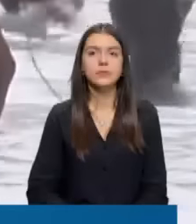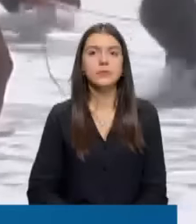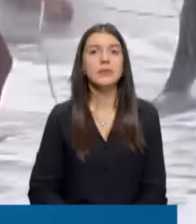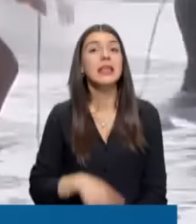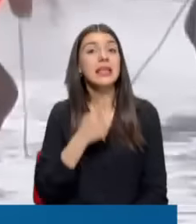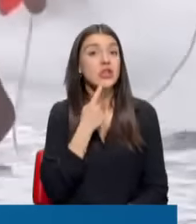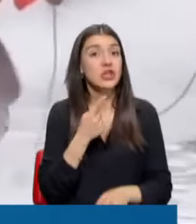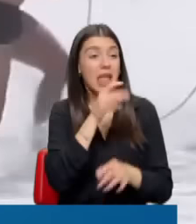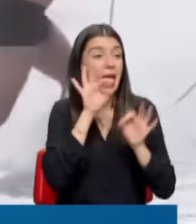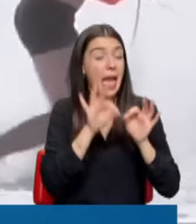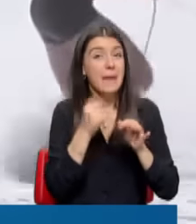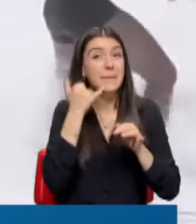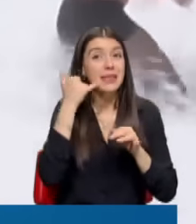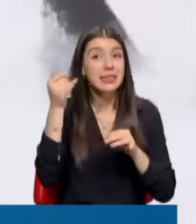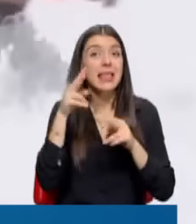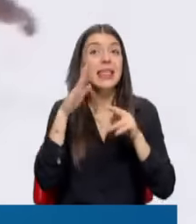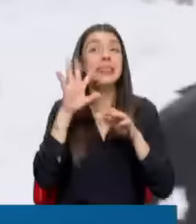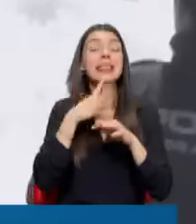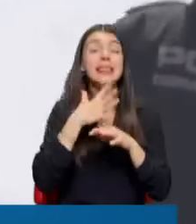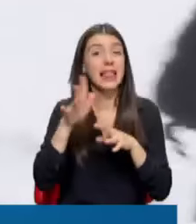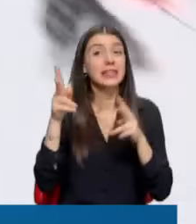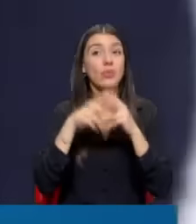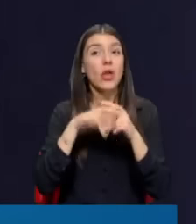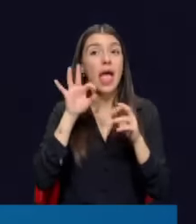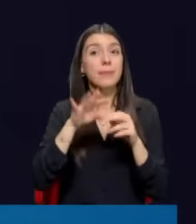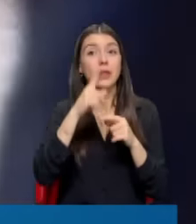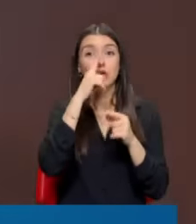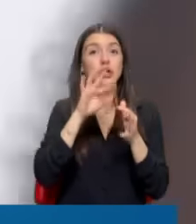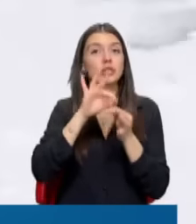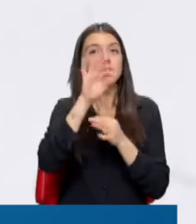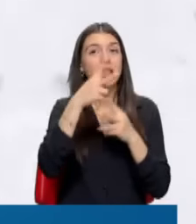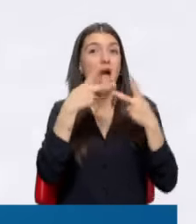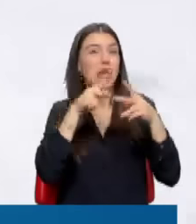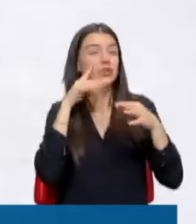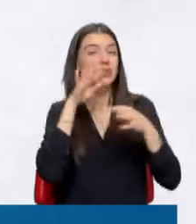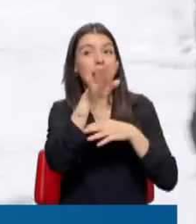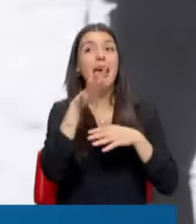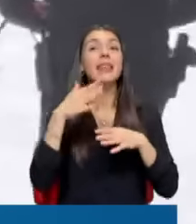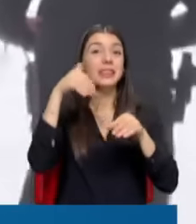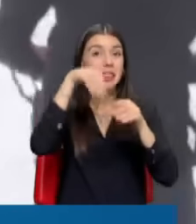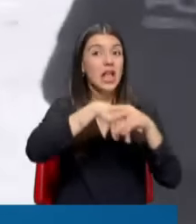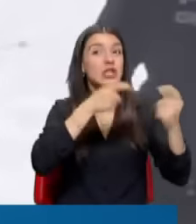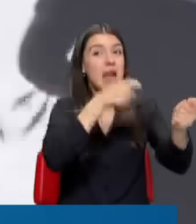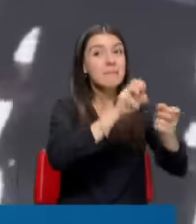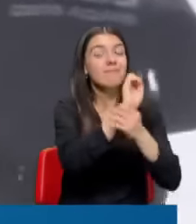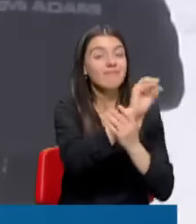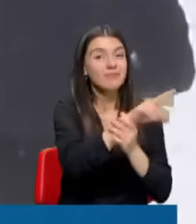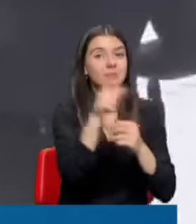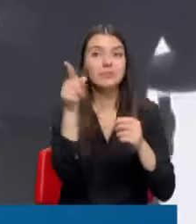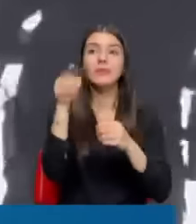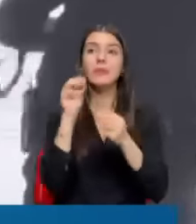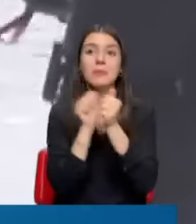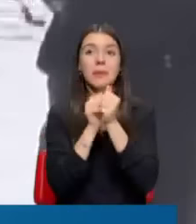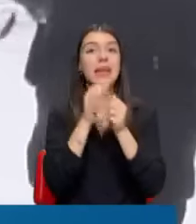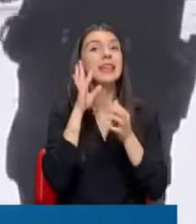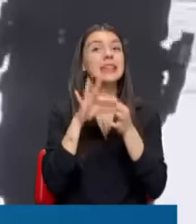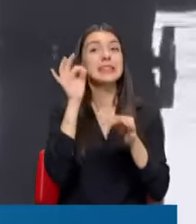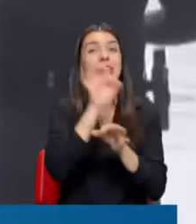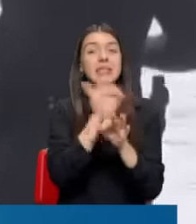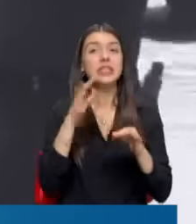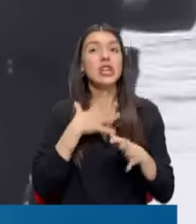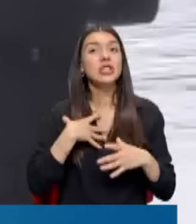İhbarla birlikte olay yerine gelen deniz polisleri kıyıya 100 metre açıktaki genç ve dalış eğitmeninin yanına uzaktan kumandalı insansız